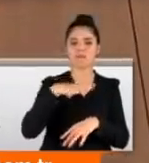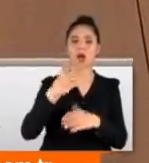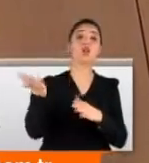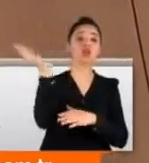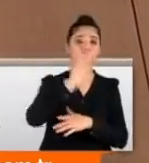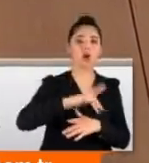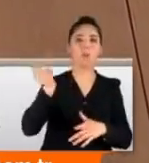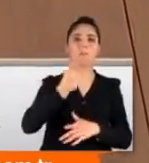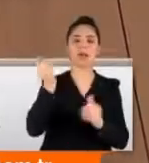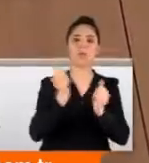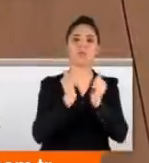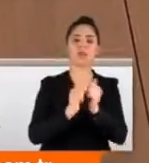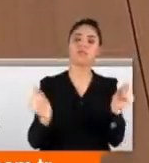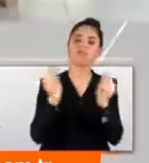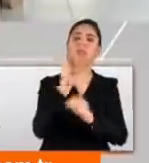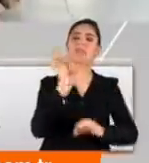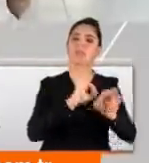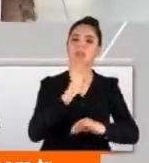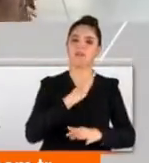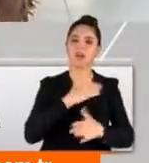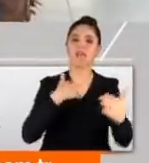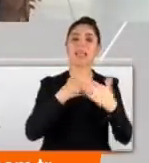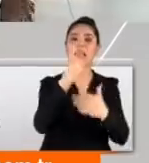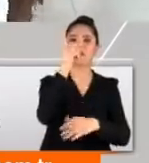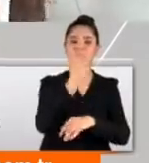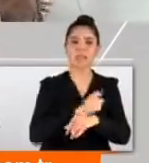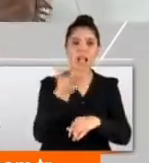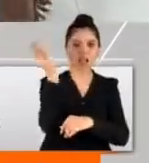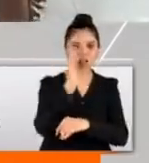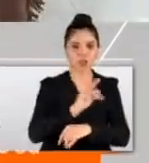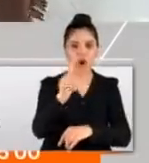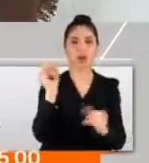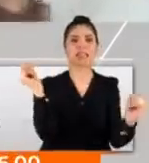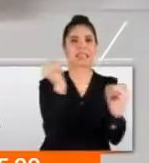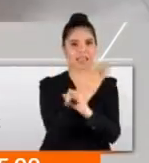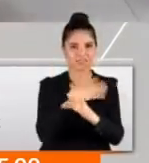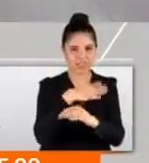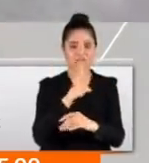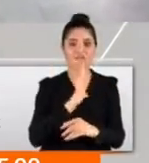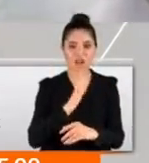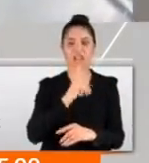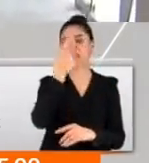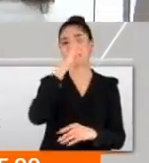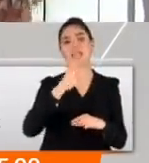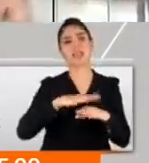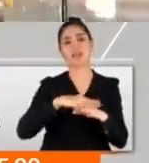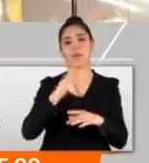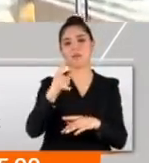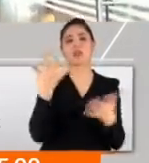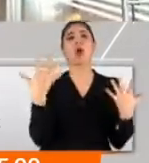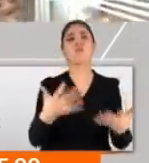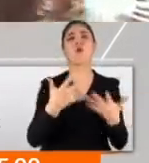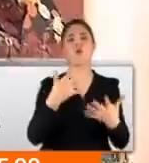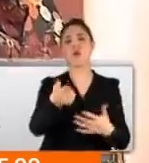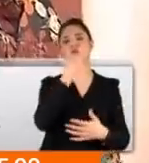Akabinde cihazlarla kombin tedaviler yapıyoruz. Yaklaşık bir saat süren işlemin ardından zayıflamak isteyenlerin tek yapması gerekense bol bol